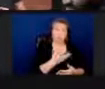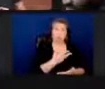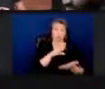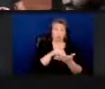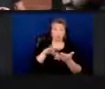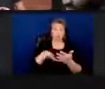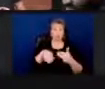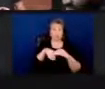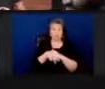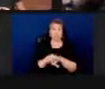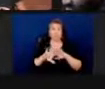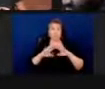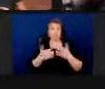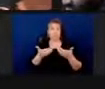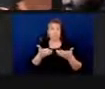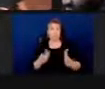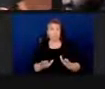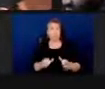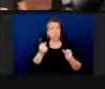Wanafunzi wetu